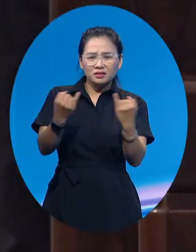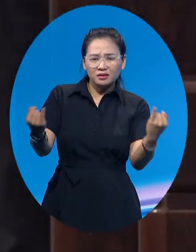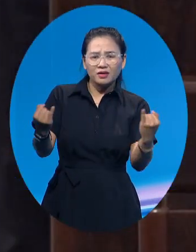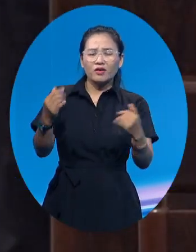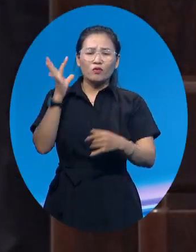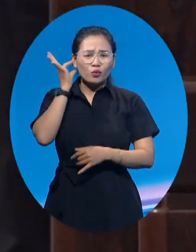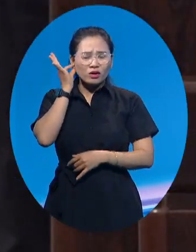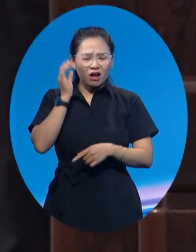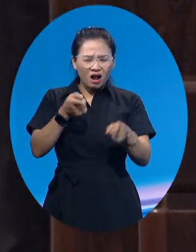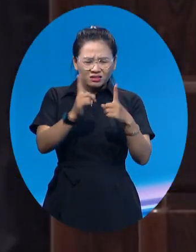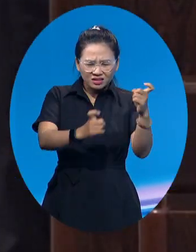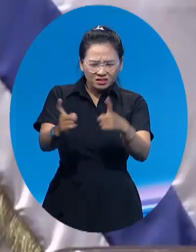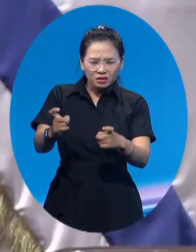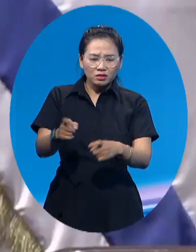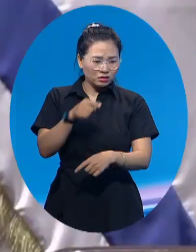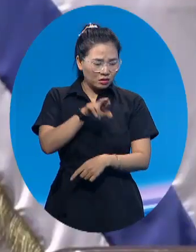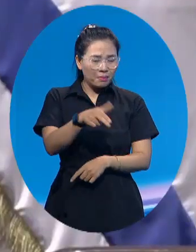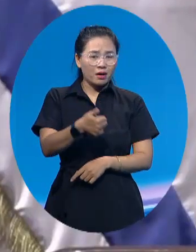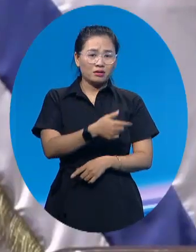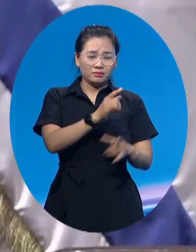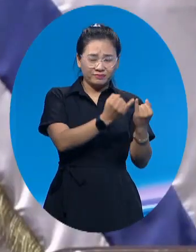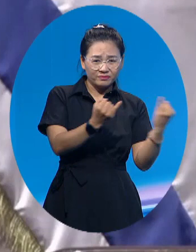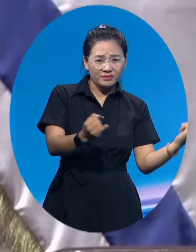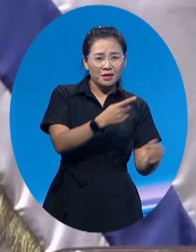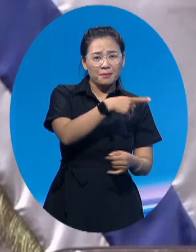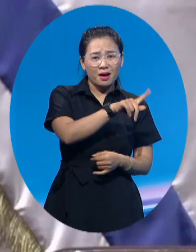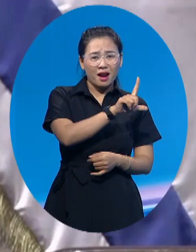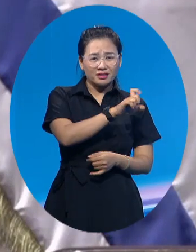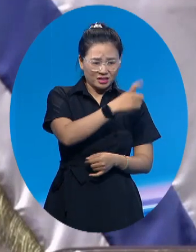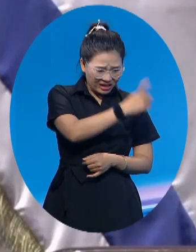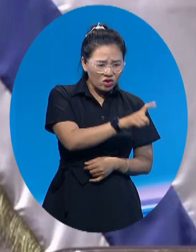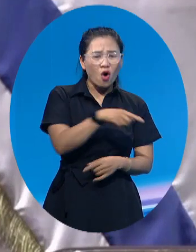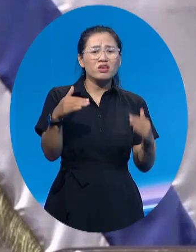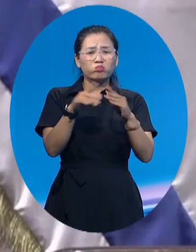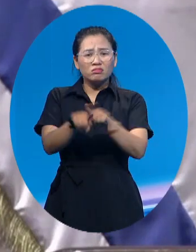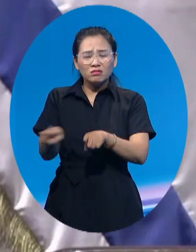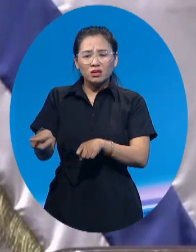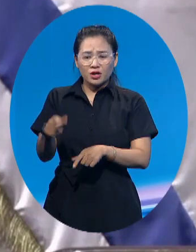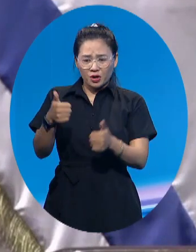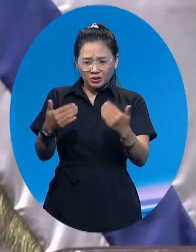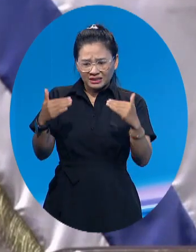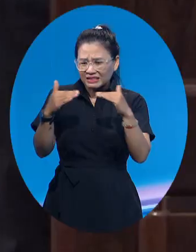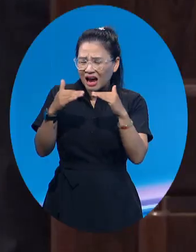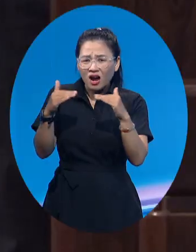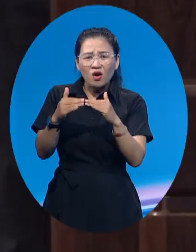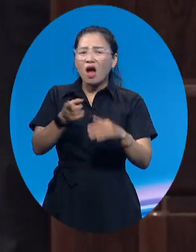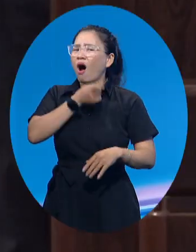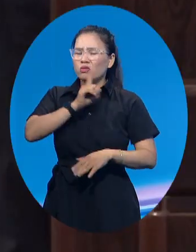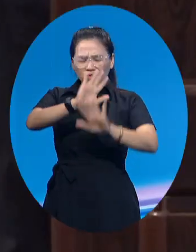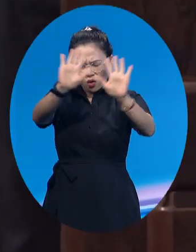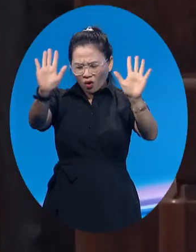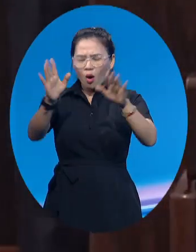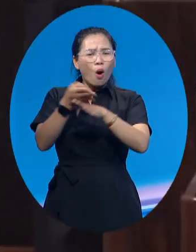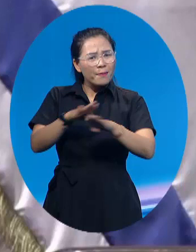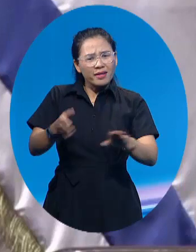Israel, nhưng tôi cũng thấy trẻ em Palestine bị thiệt mạng. Trả thù không phải là giải pháp, chỉ có hòa bình mới có thể mang